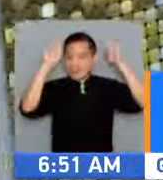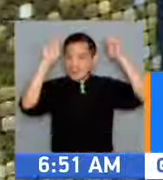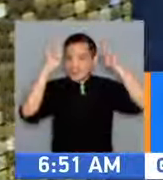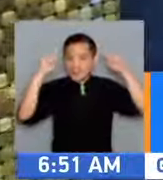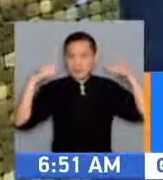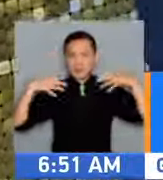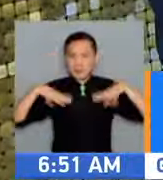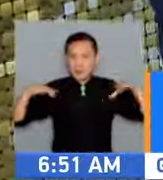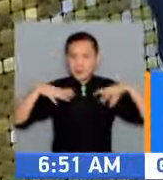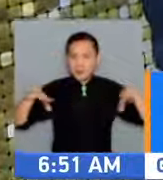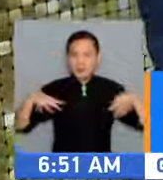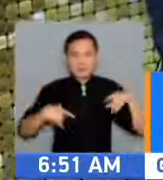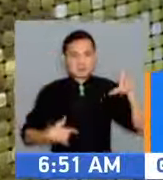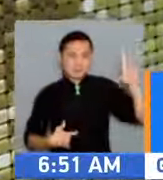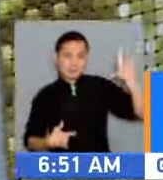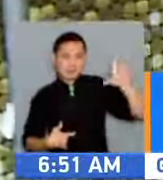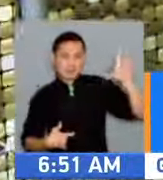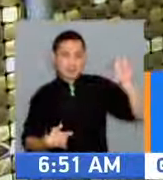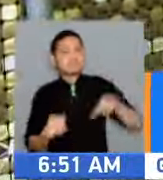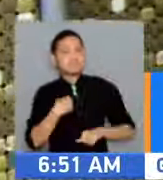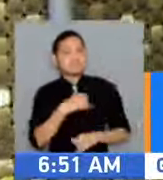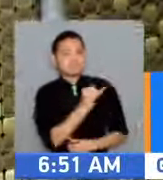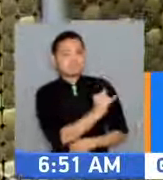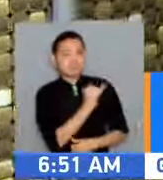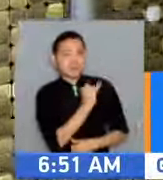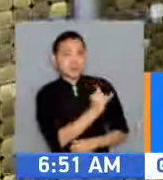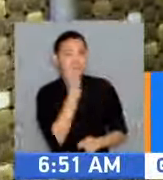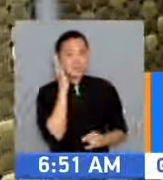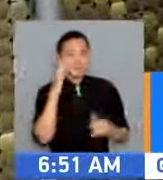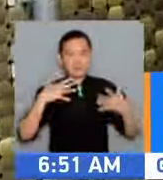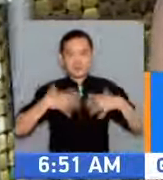ako rin, kukuha ako. Siyempre, pirate ako